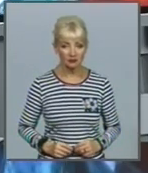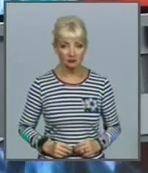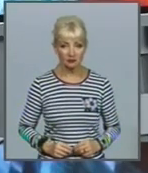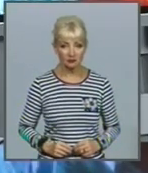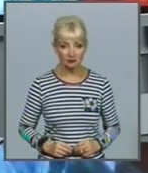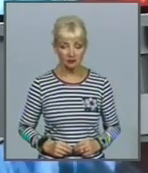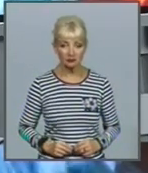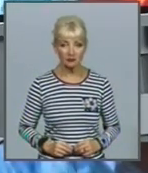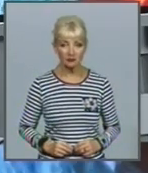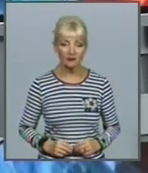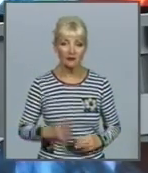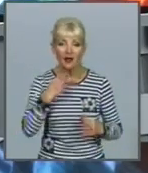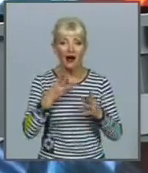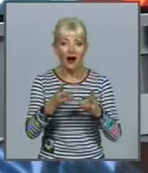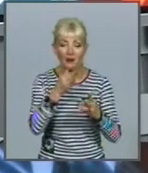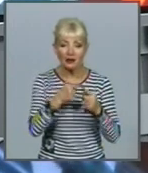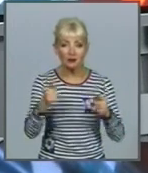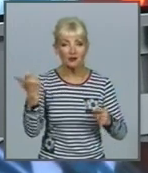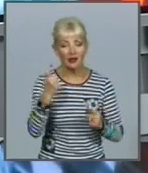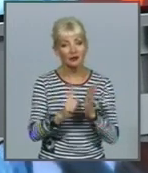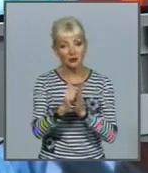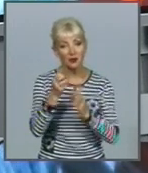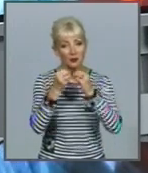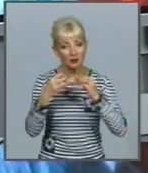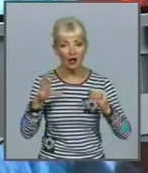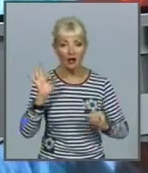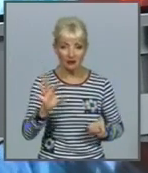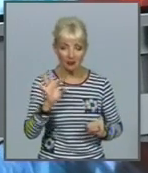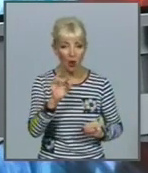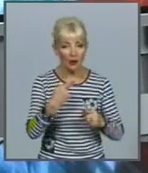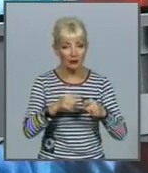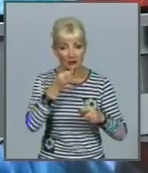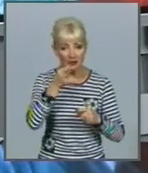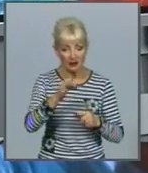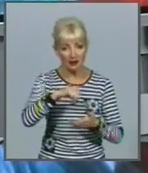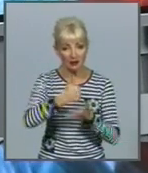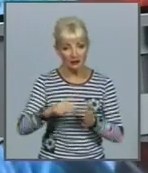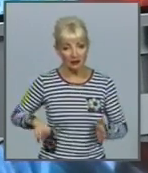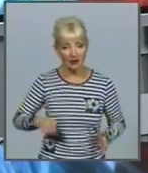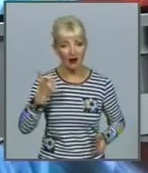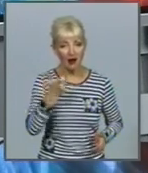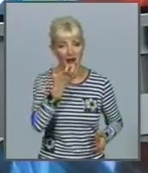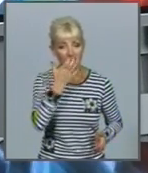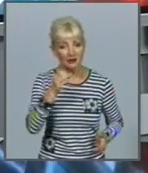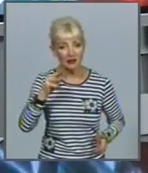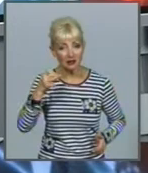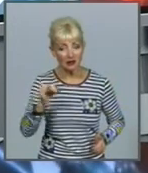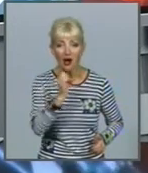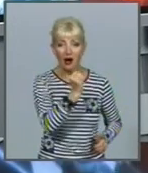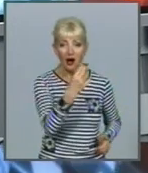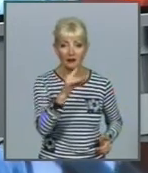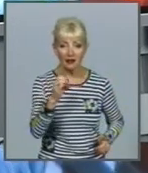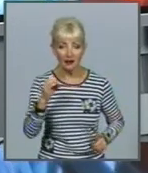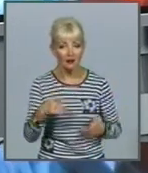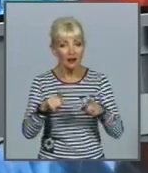Опалювальний сезон у Харкові розпочнеться 15 жовтня. Про це повідомив гендиректор харківських теплових мереж Сергій Андрієв. Також він додав, що з